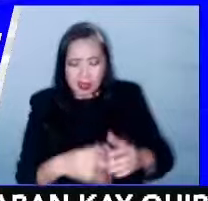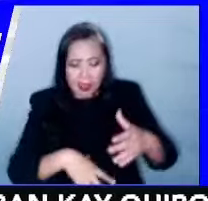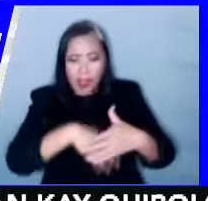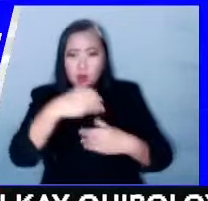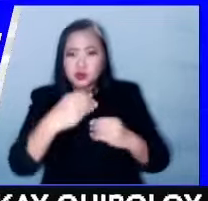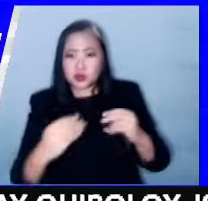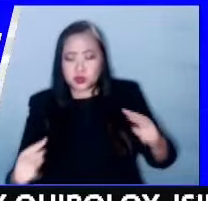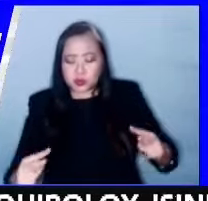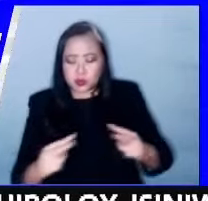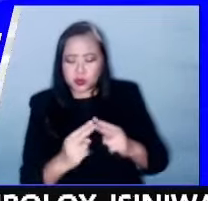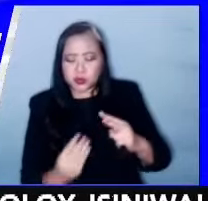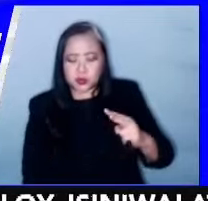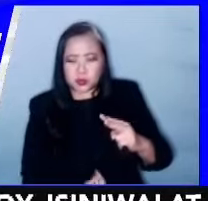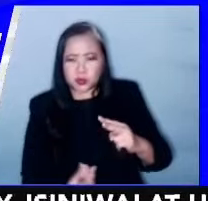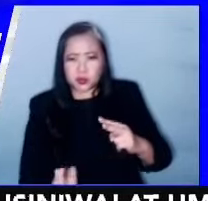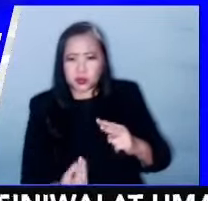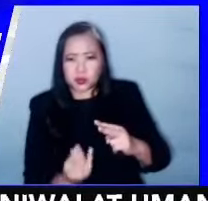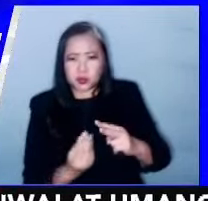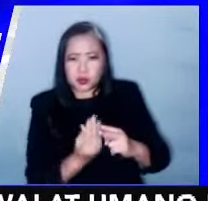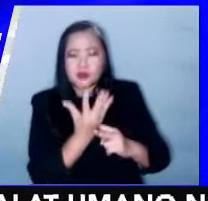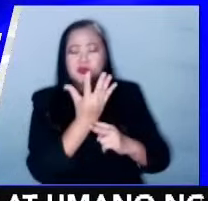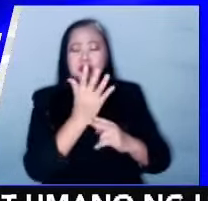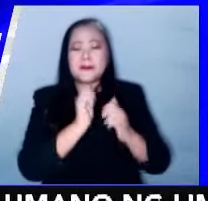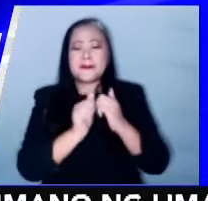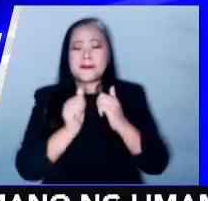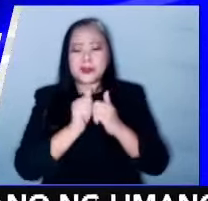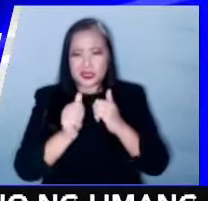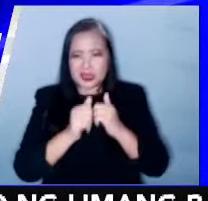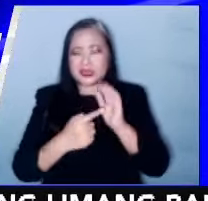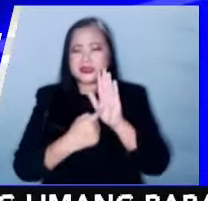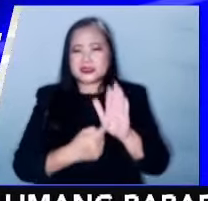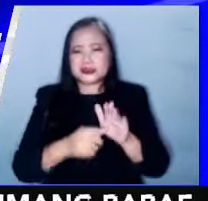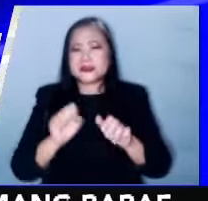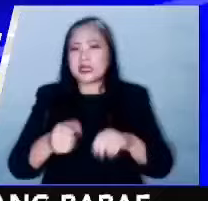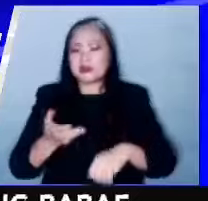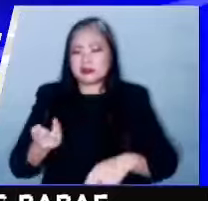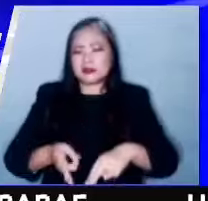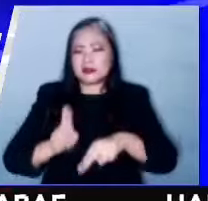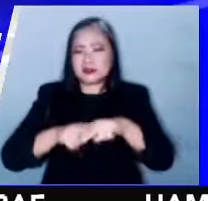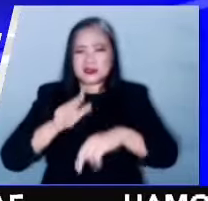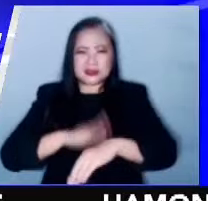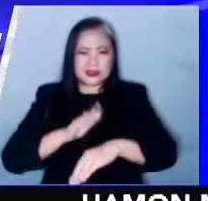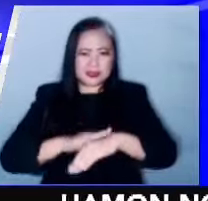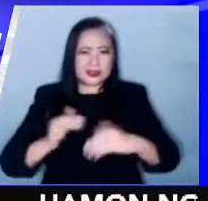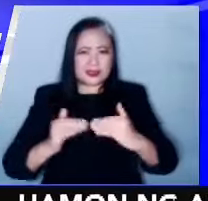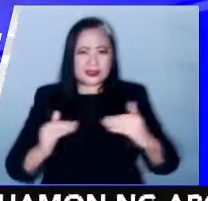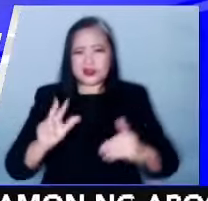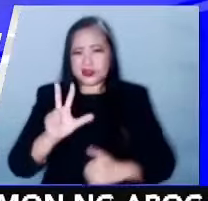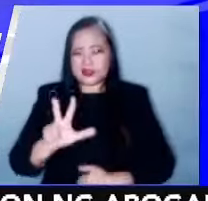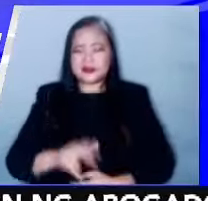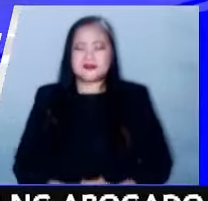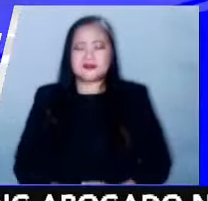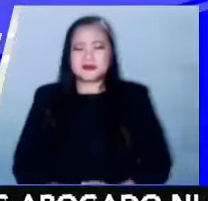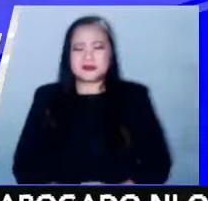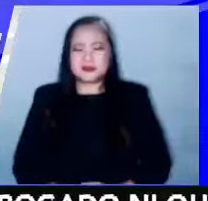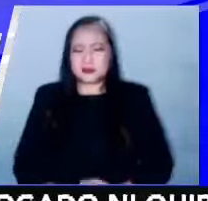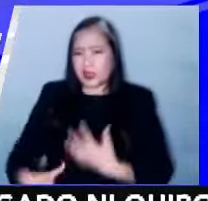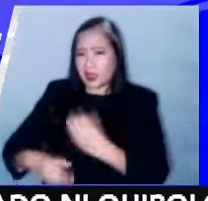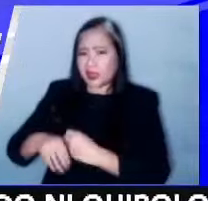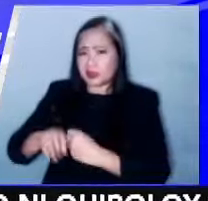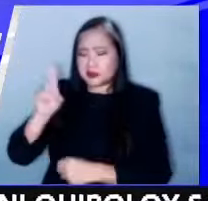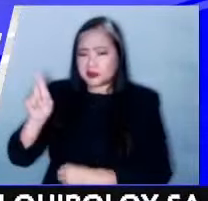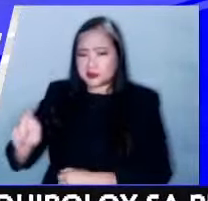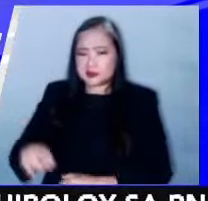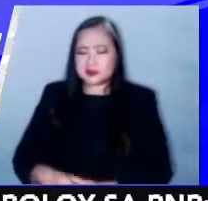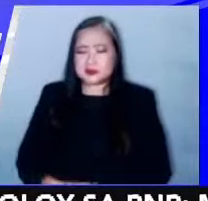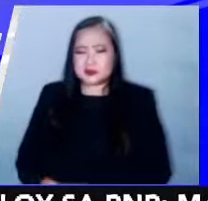flows yan mga palatandaan natin yan na kailangan nating i-raise alert level 3 mahabol ko lang po Director yung mga may mga kailangan na ho bang